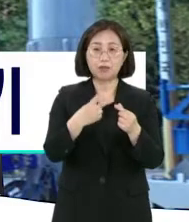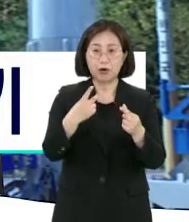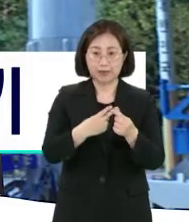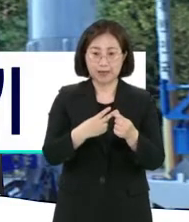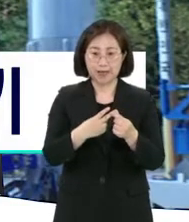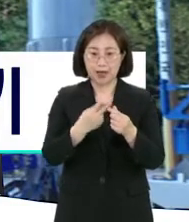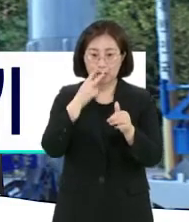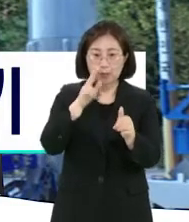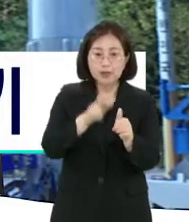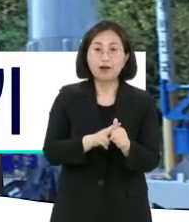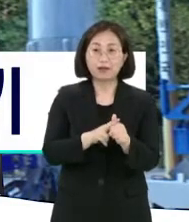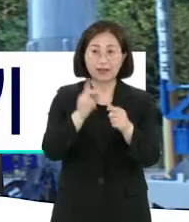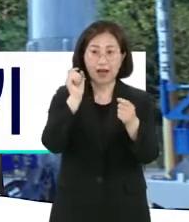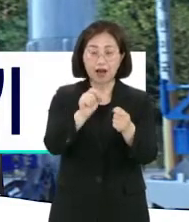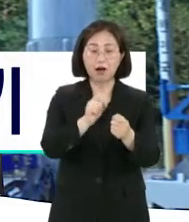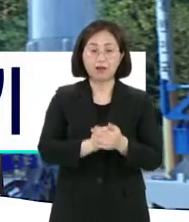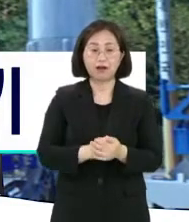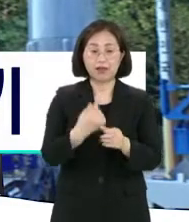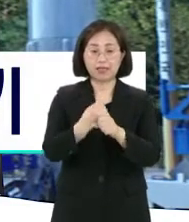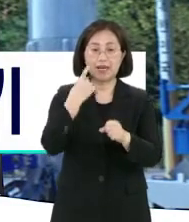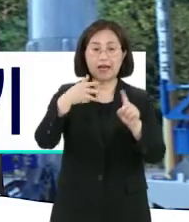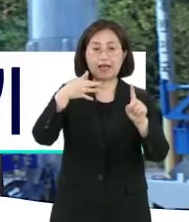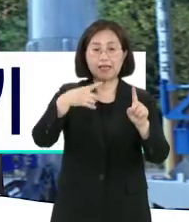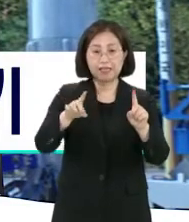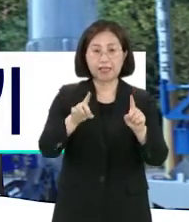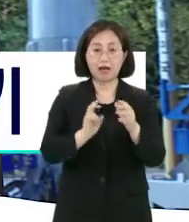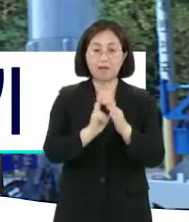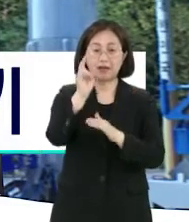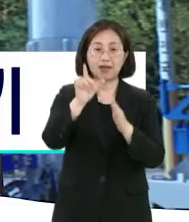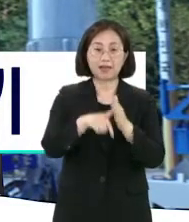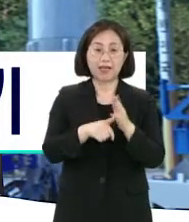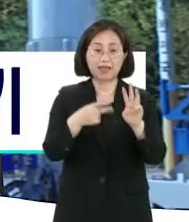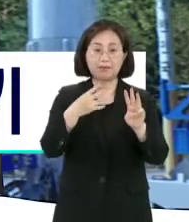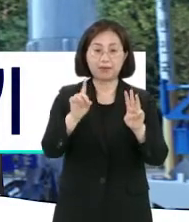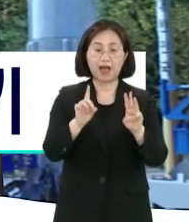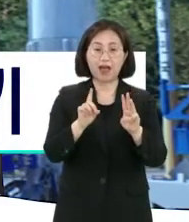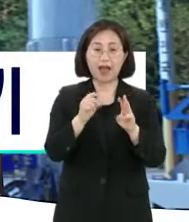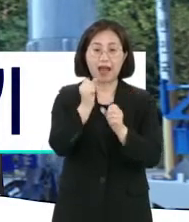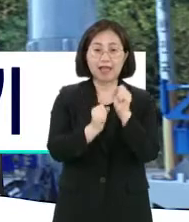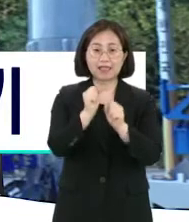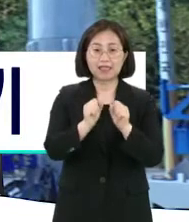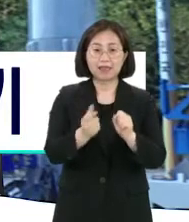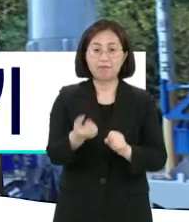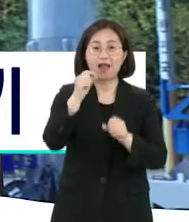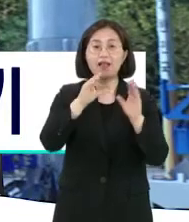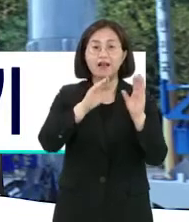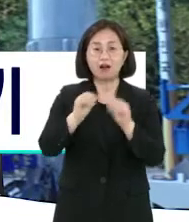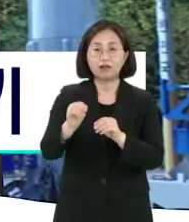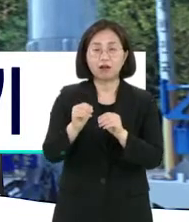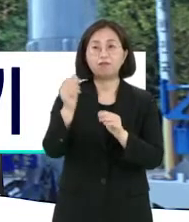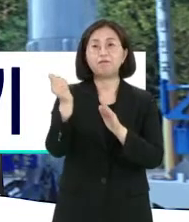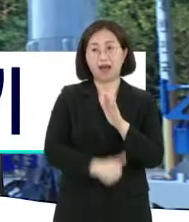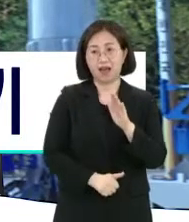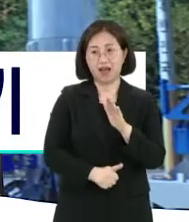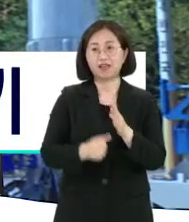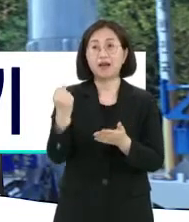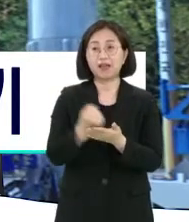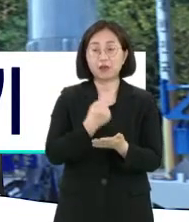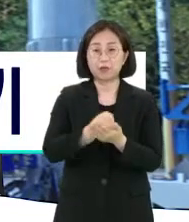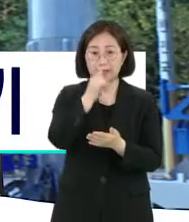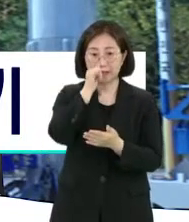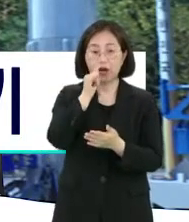초읽기에 들어갔습니다. 지난해 1차 발사에서 3단 엔진이 일찍 꺼지면서 아쉬움을 달랬던 누리호가 다음 달